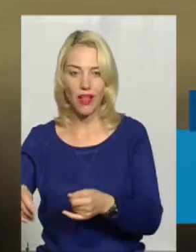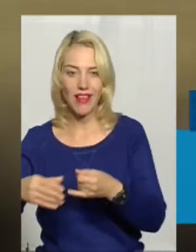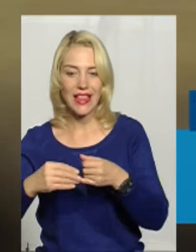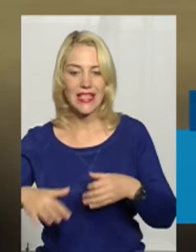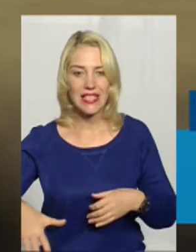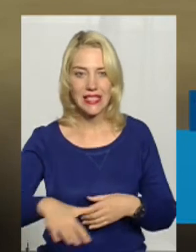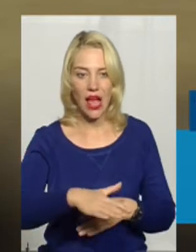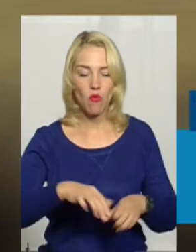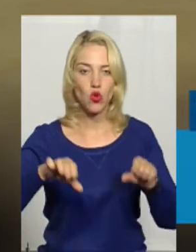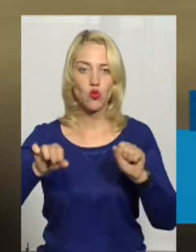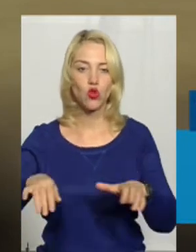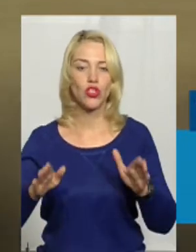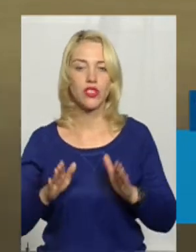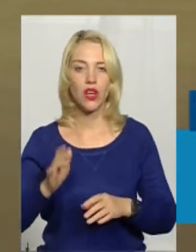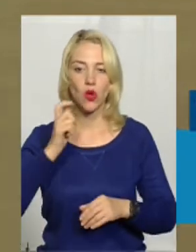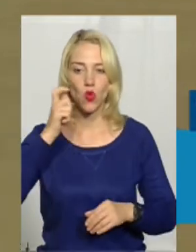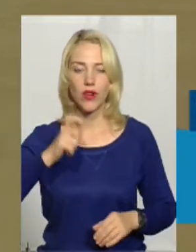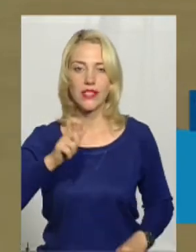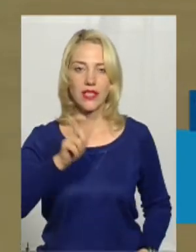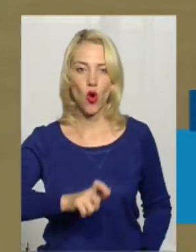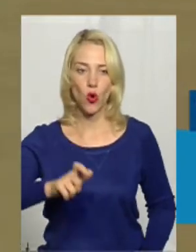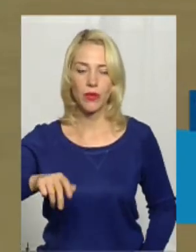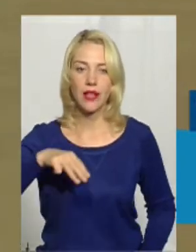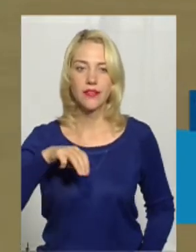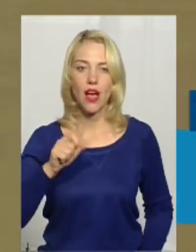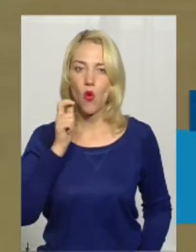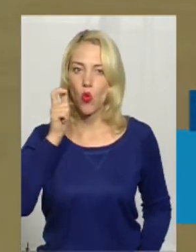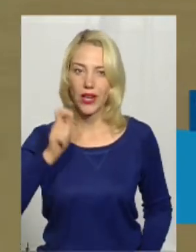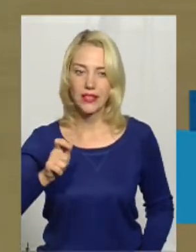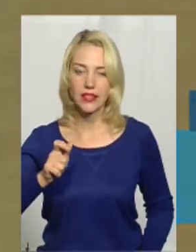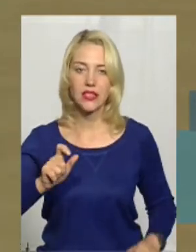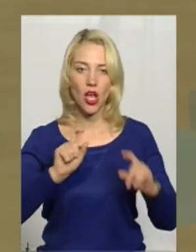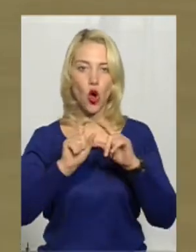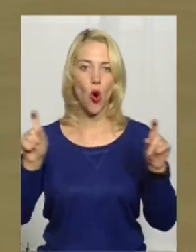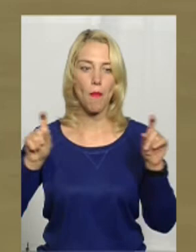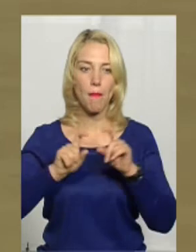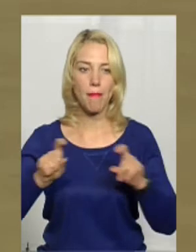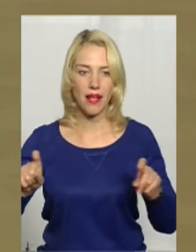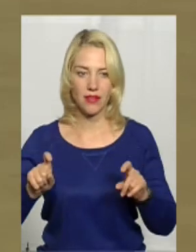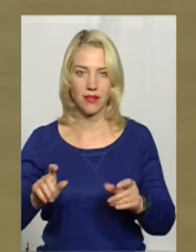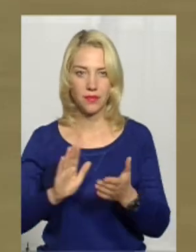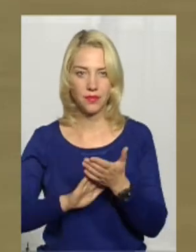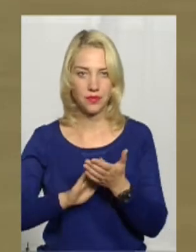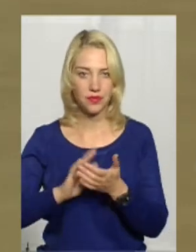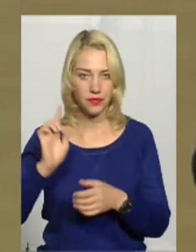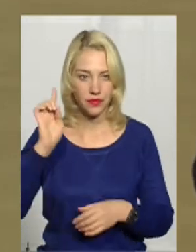тільки українські громадяни та українські компанії.